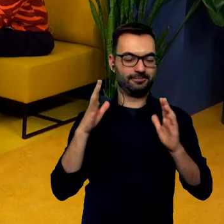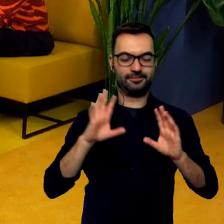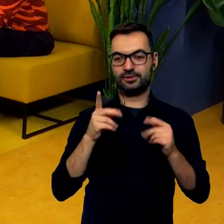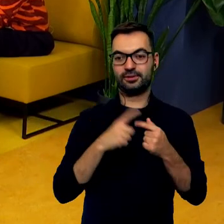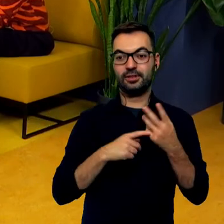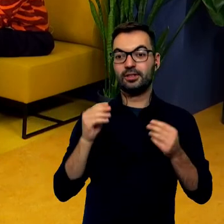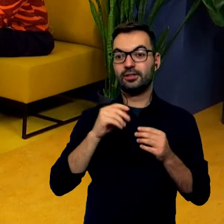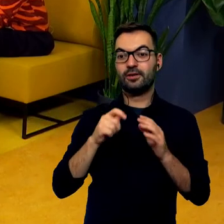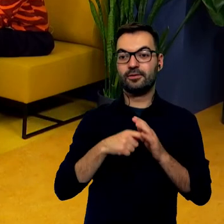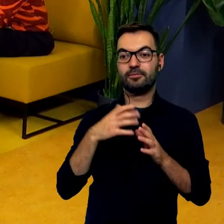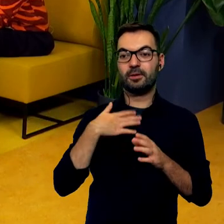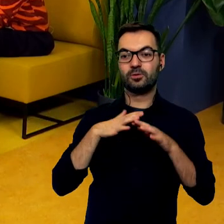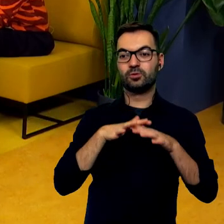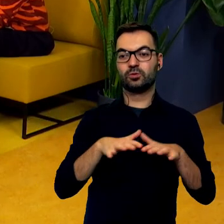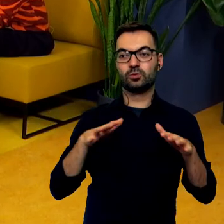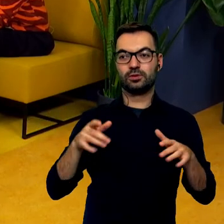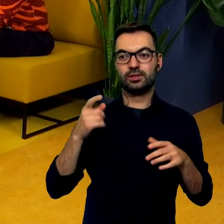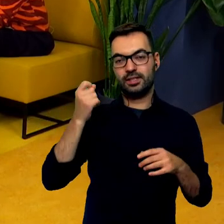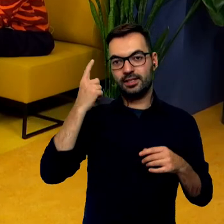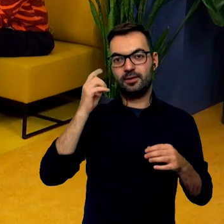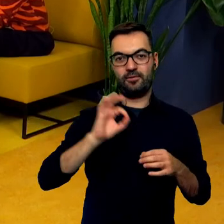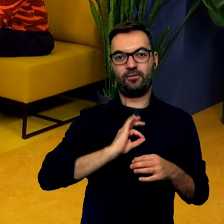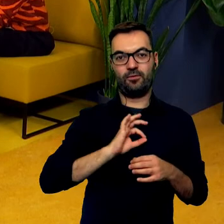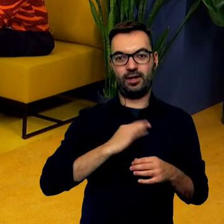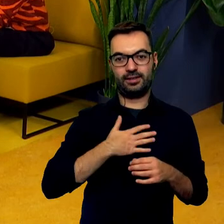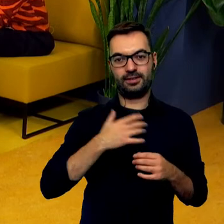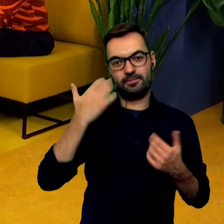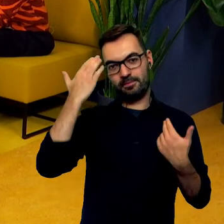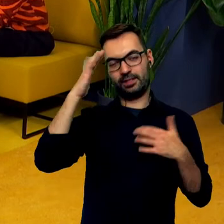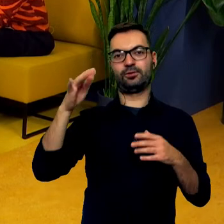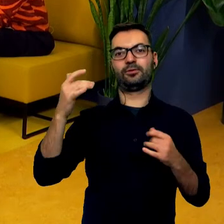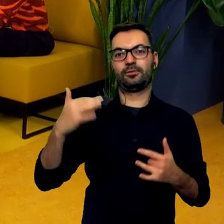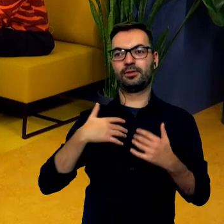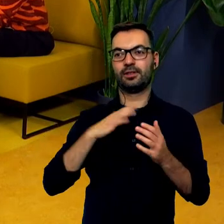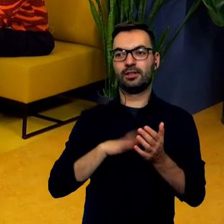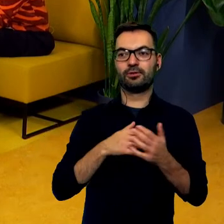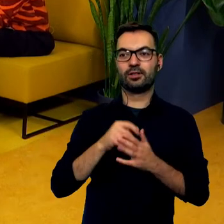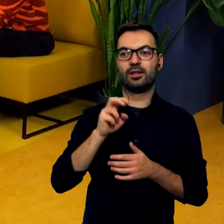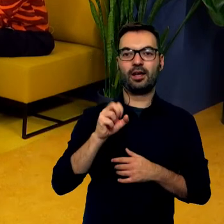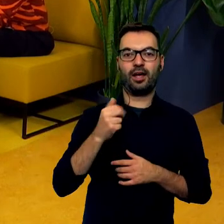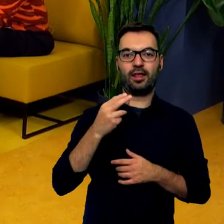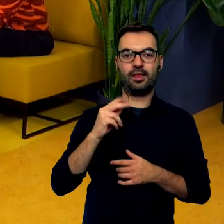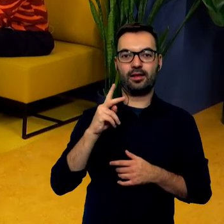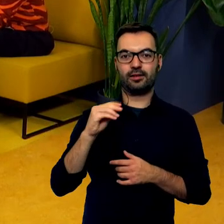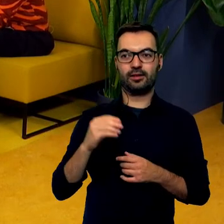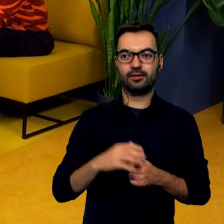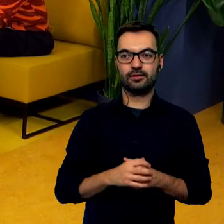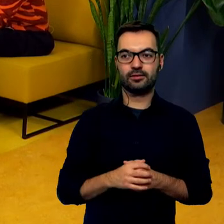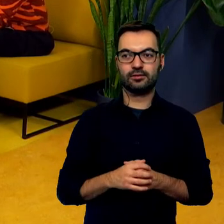A jeszcze do tego filmu mam mnóstwo takich inspiracji moich mistrzów, jak Haneke.